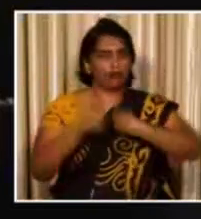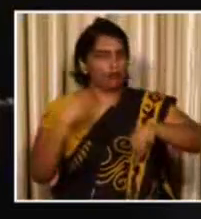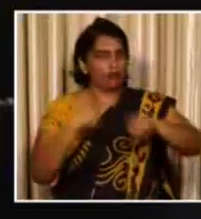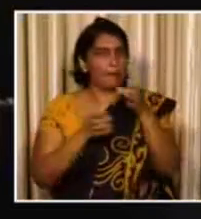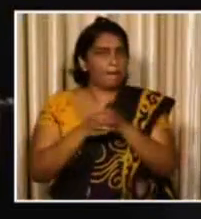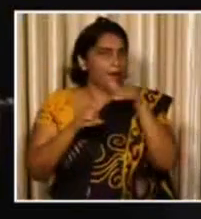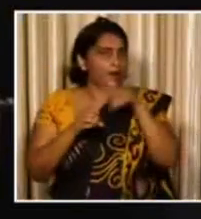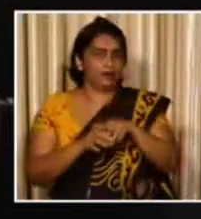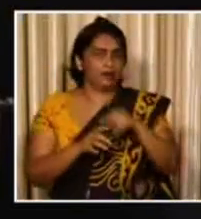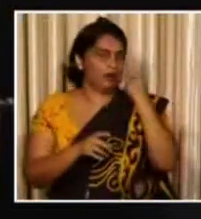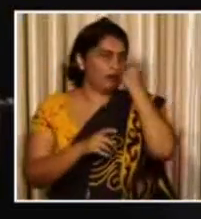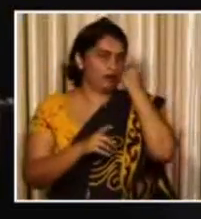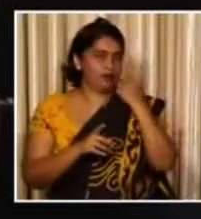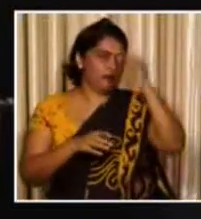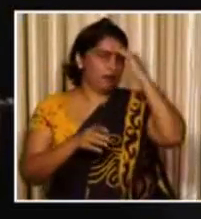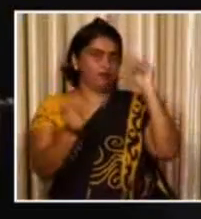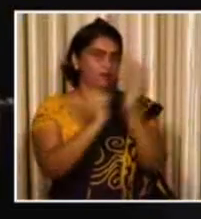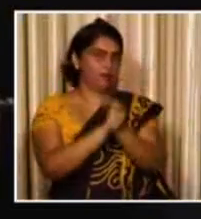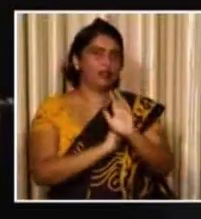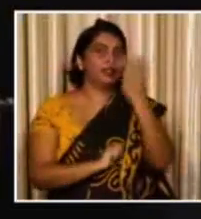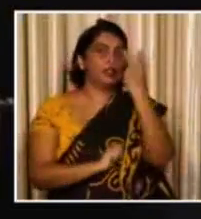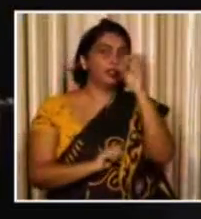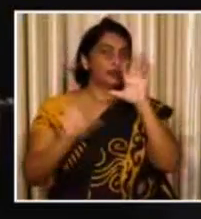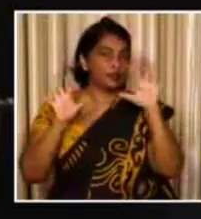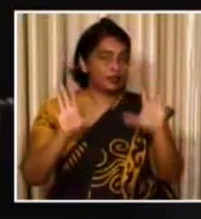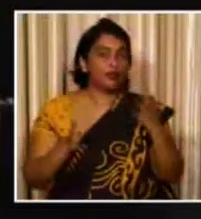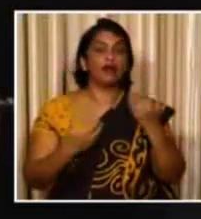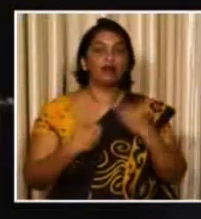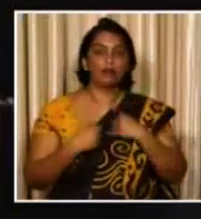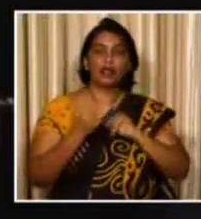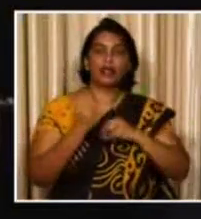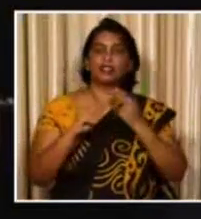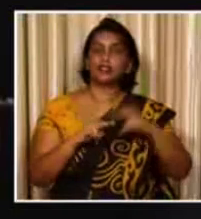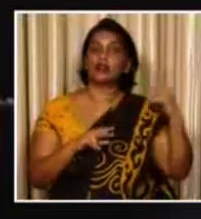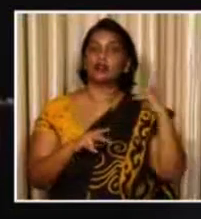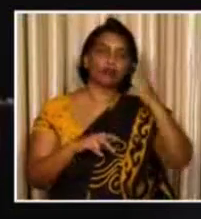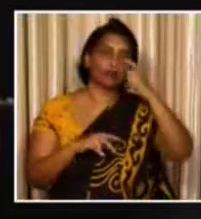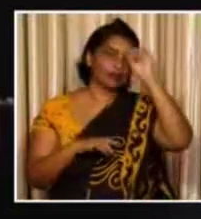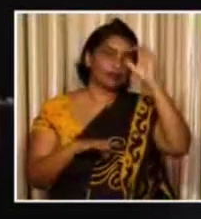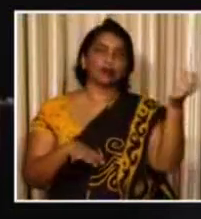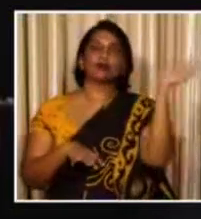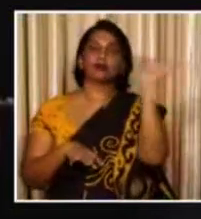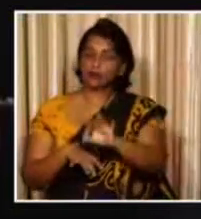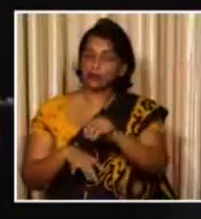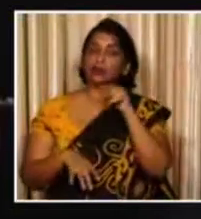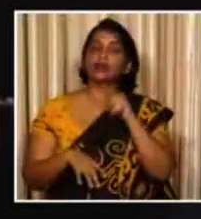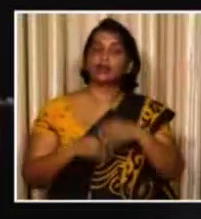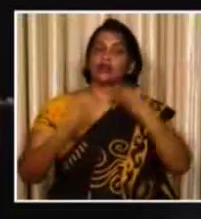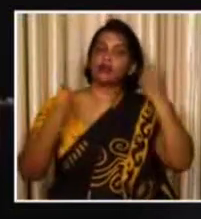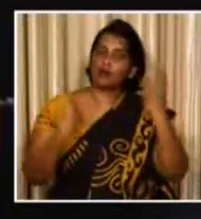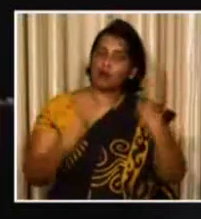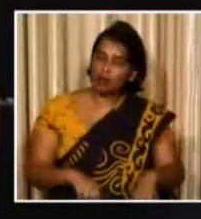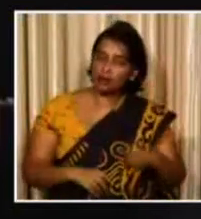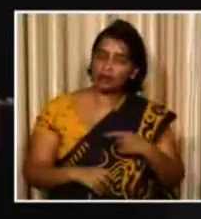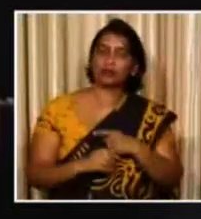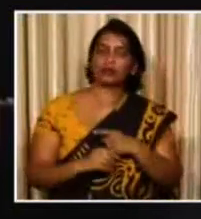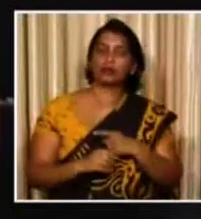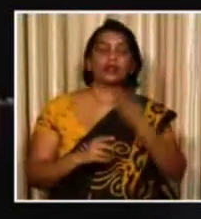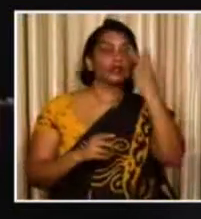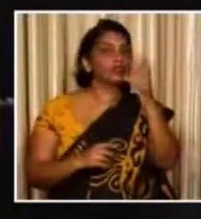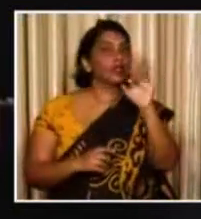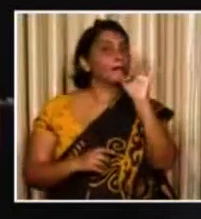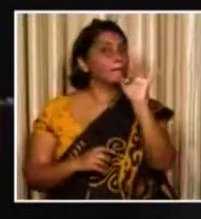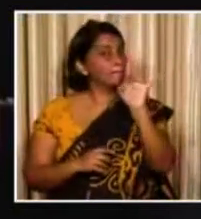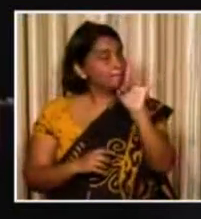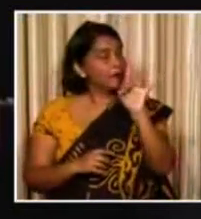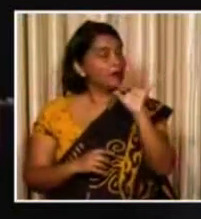තුළ නිර්මාණය වුණා. 2010 අපි සරත් ෆොන්සේකා මැතිතුමා ඉදිරිපත් කරලා පරාජයට පත් වුණා.